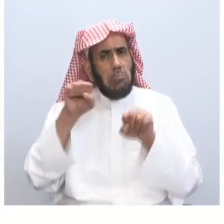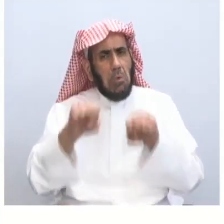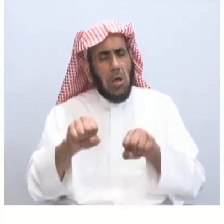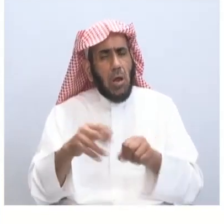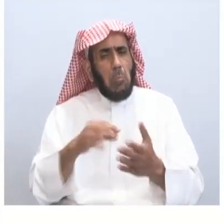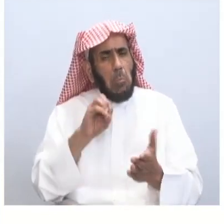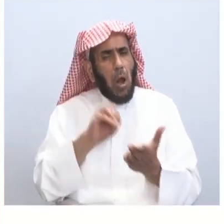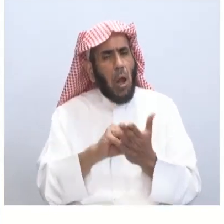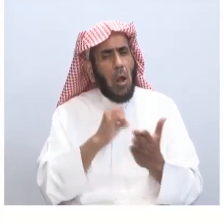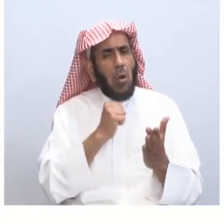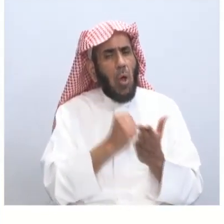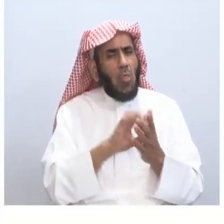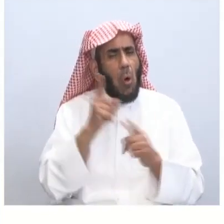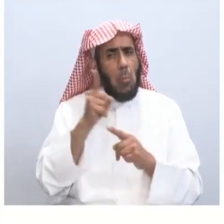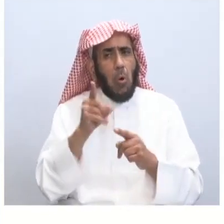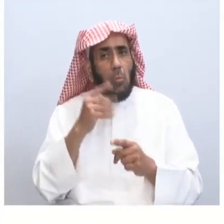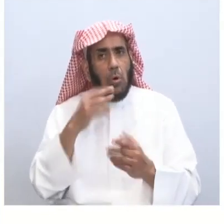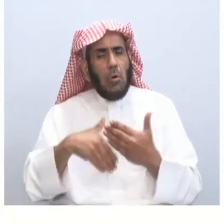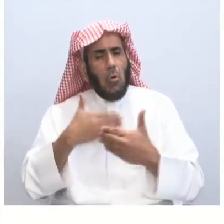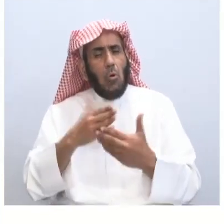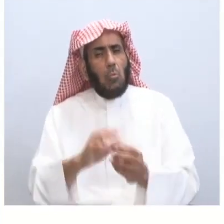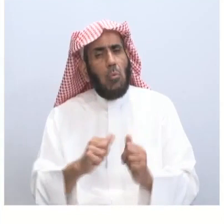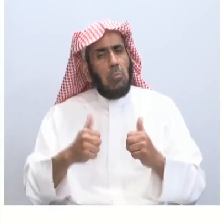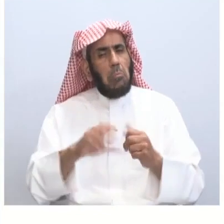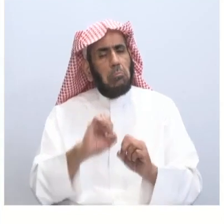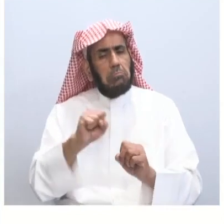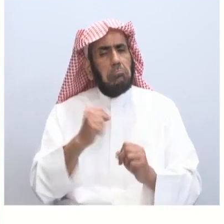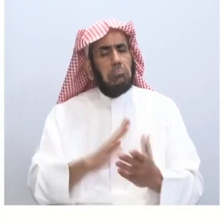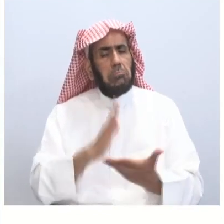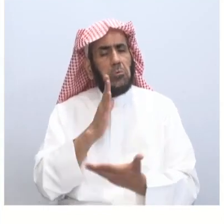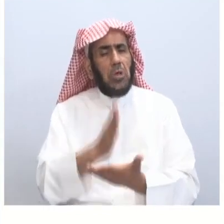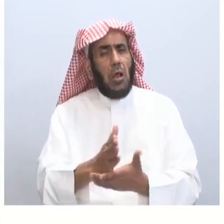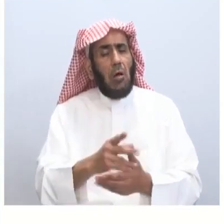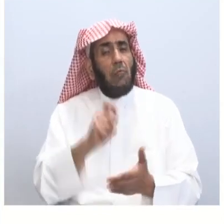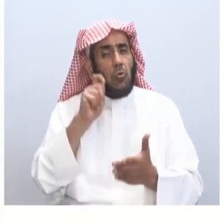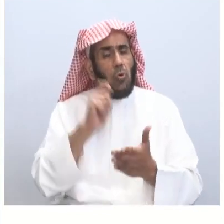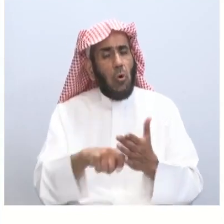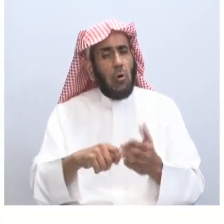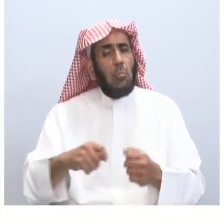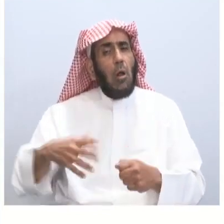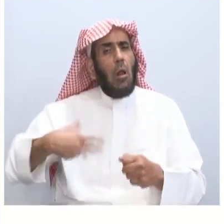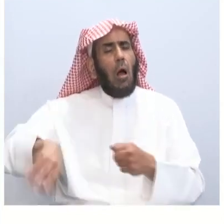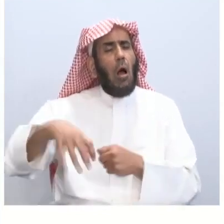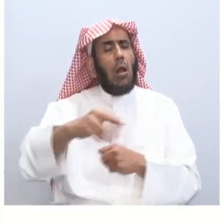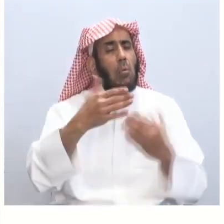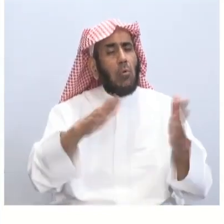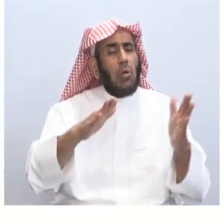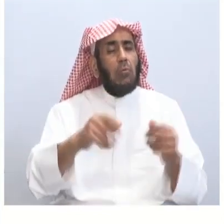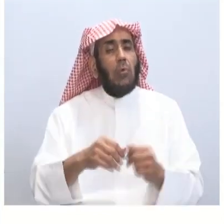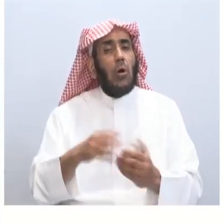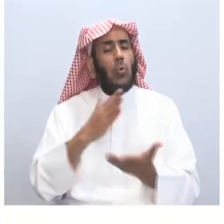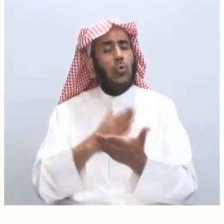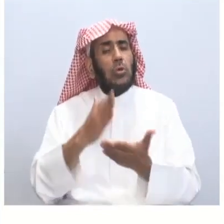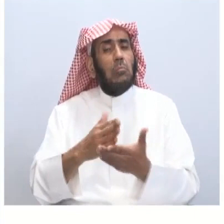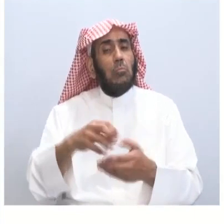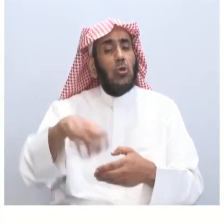اهل ال صلاح لينوب عنه في حكم الاقاليم المفتوحه فقسمت الى ولايات